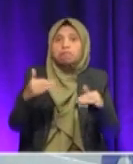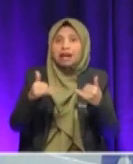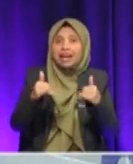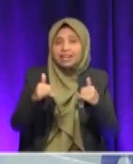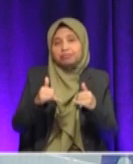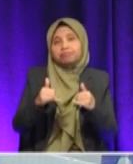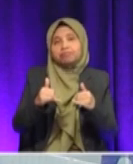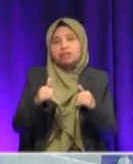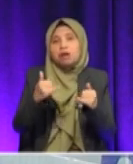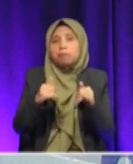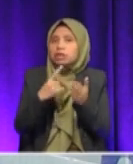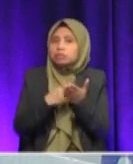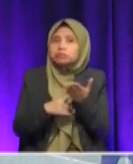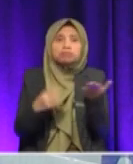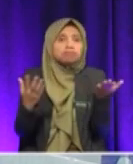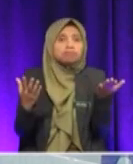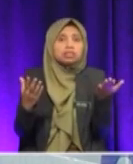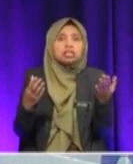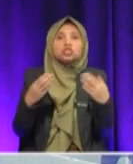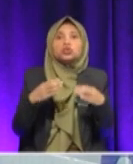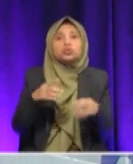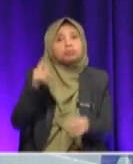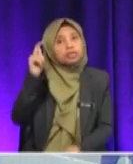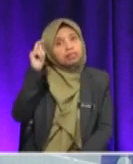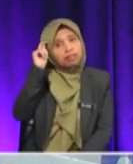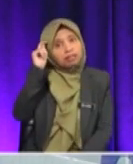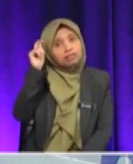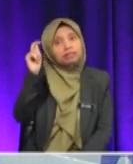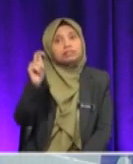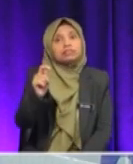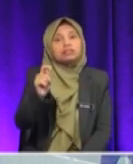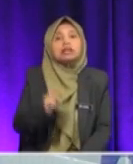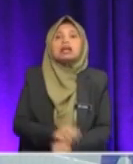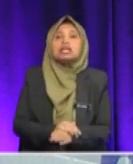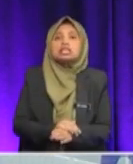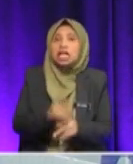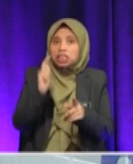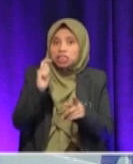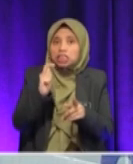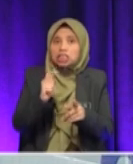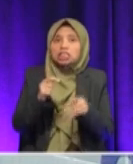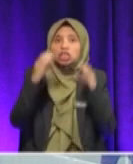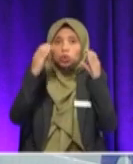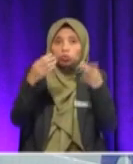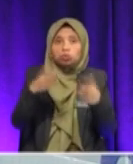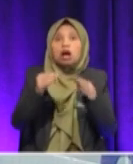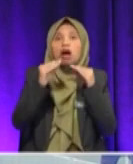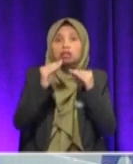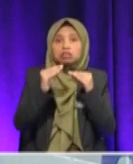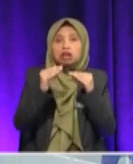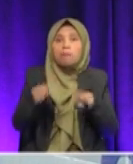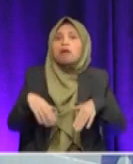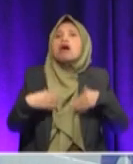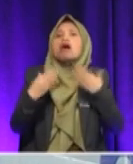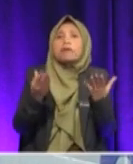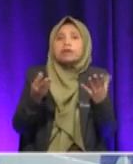skip main apa main apa menuju butek nyuci tadi aja cari enggak mengenal cilik